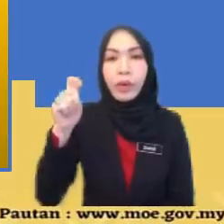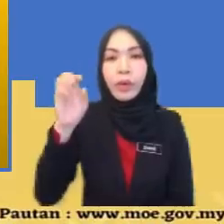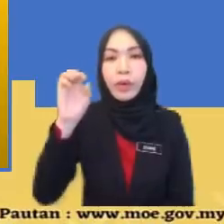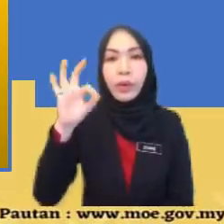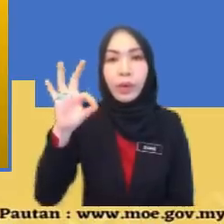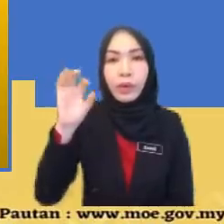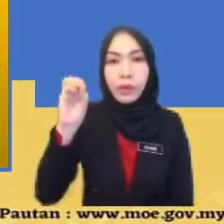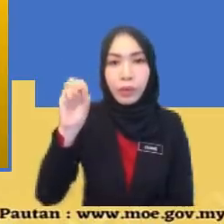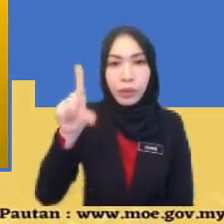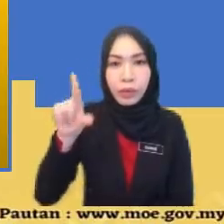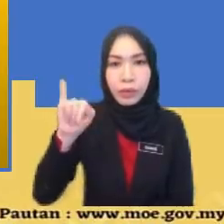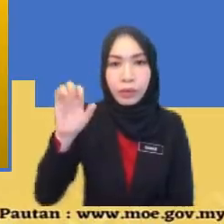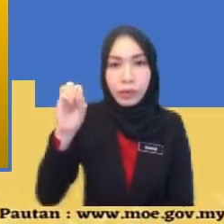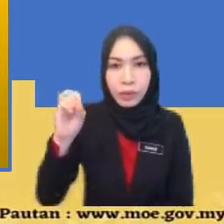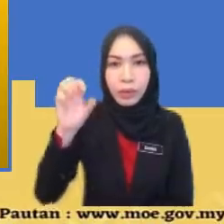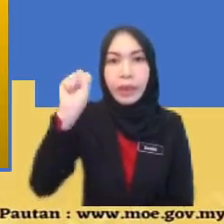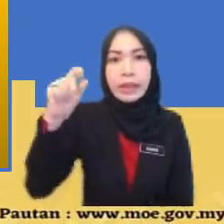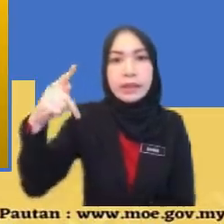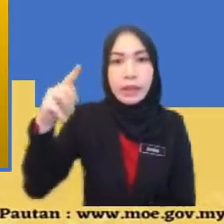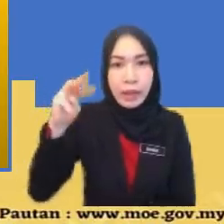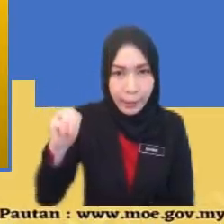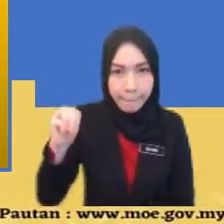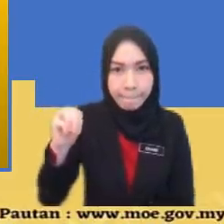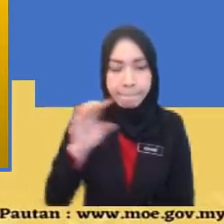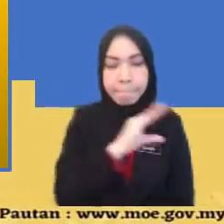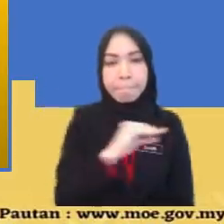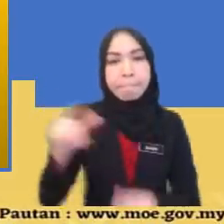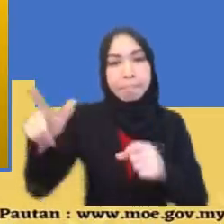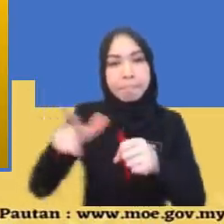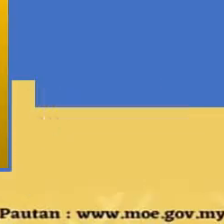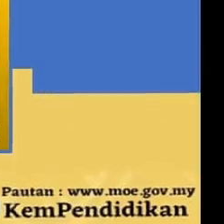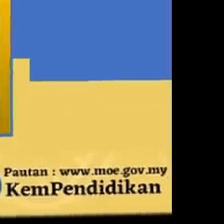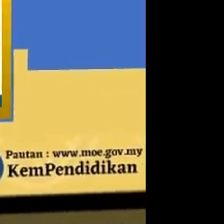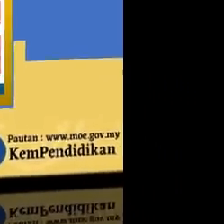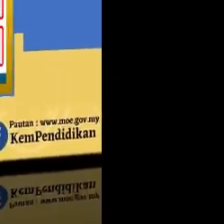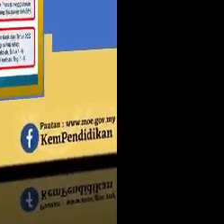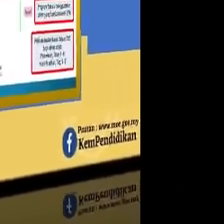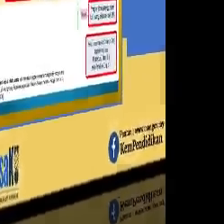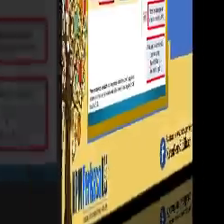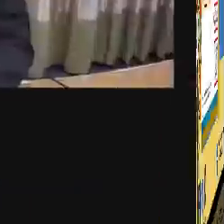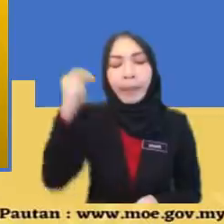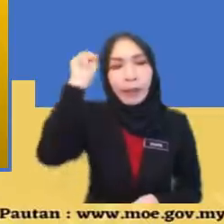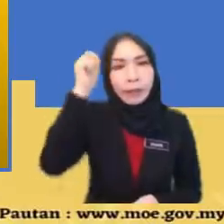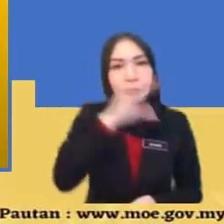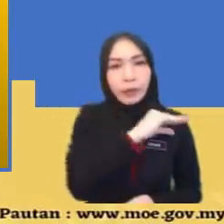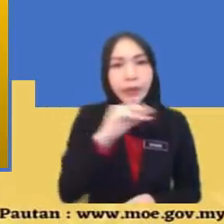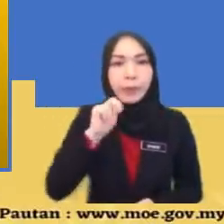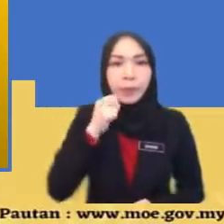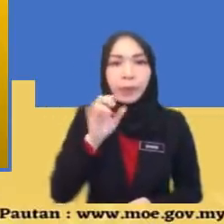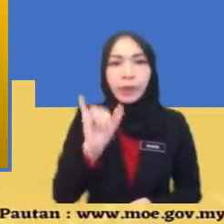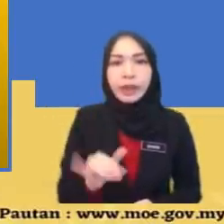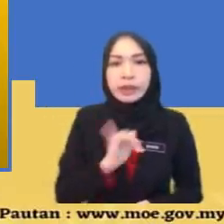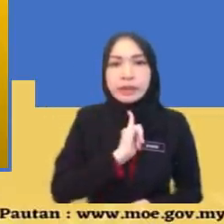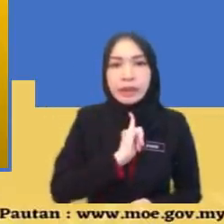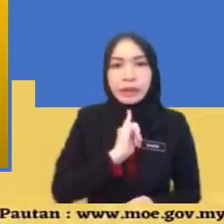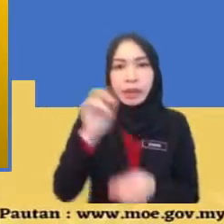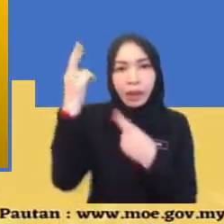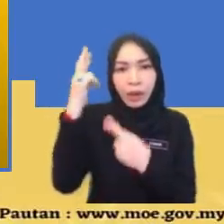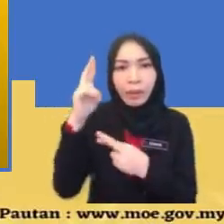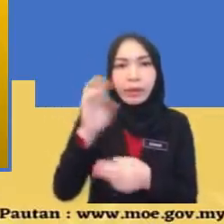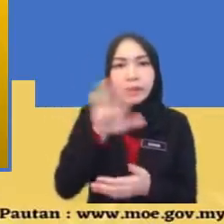dan juga Amali SGM 2021 tentu anak perempuan yang saya hormati sekalian